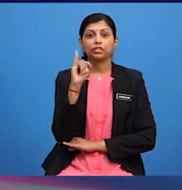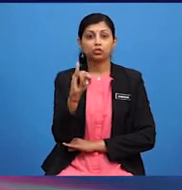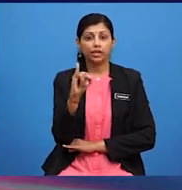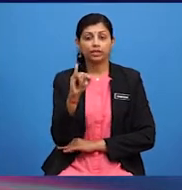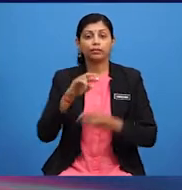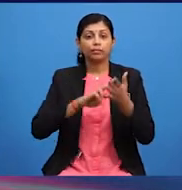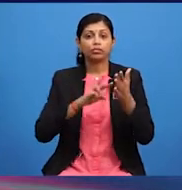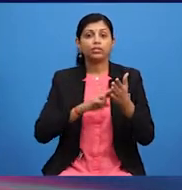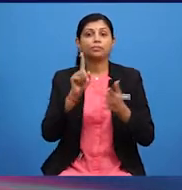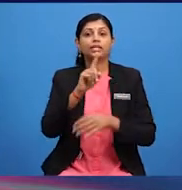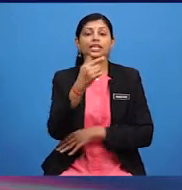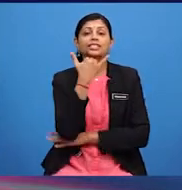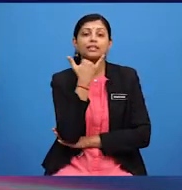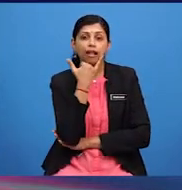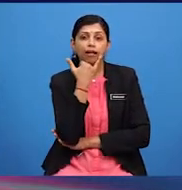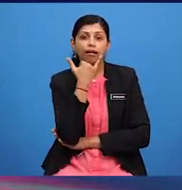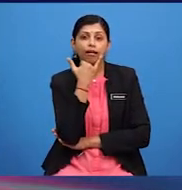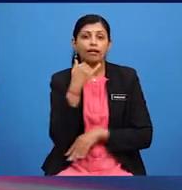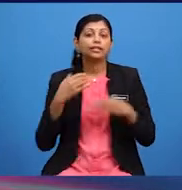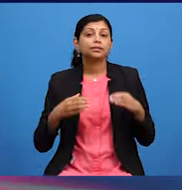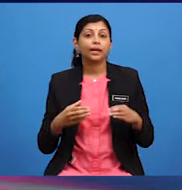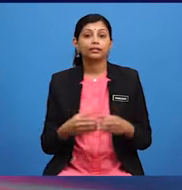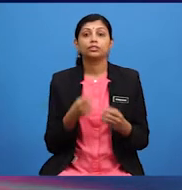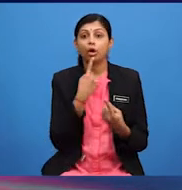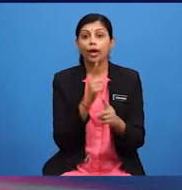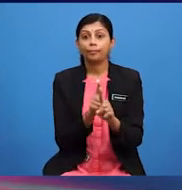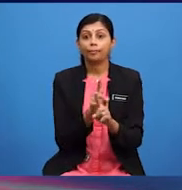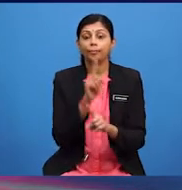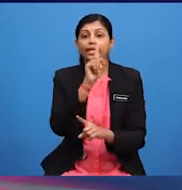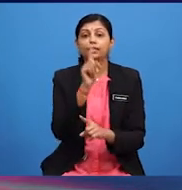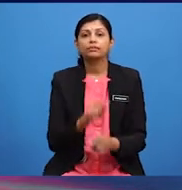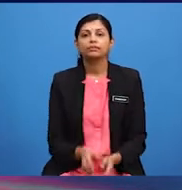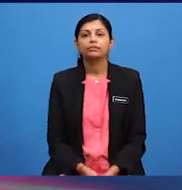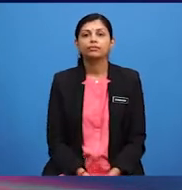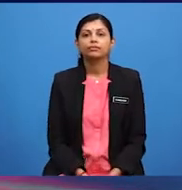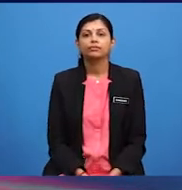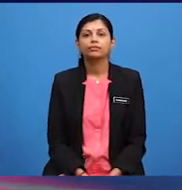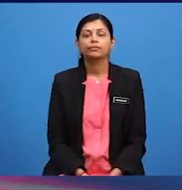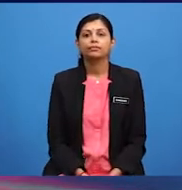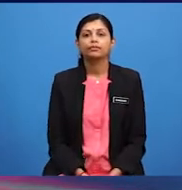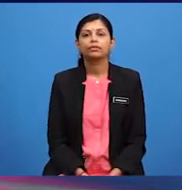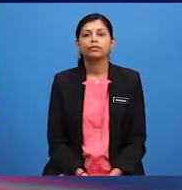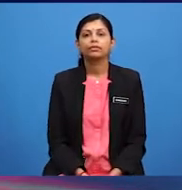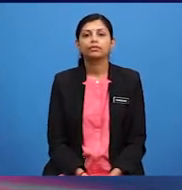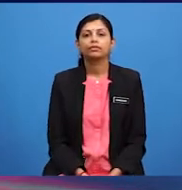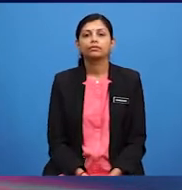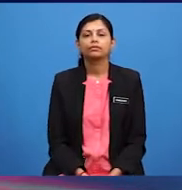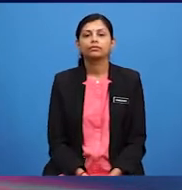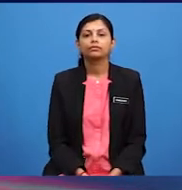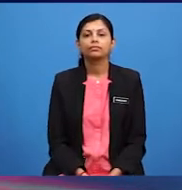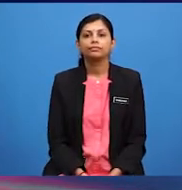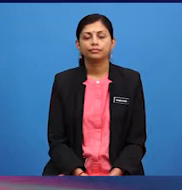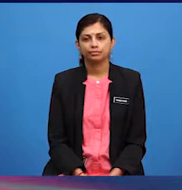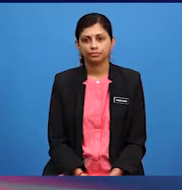untuk ilustrasi. Bagaimana murid-murid? Cikgu pasti semuanya mampu